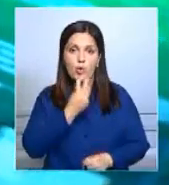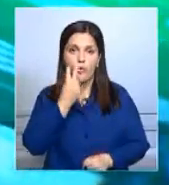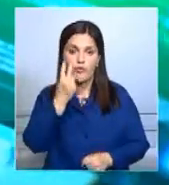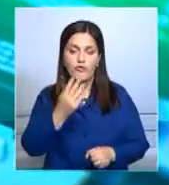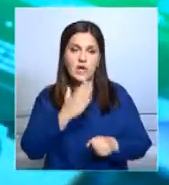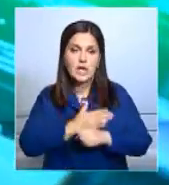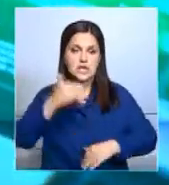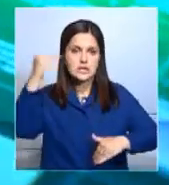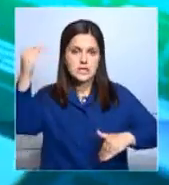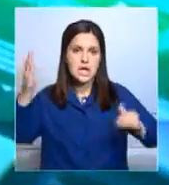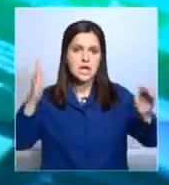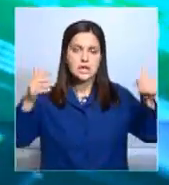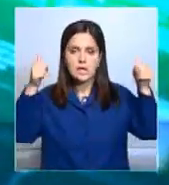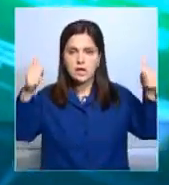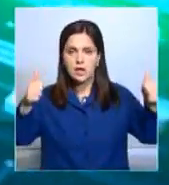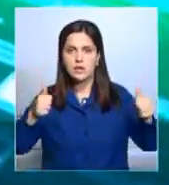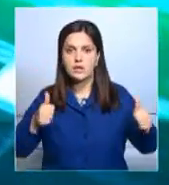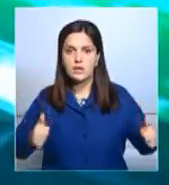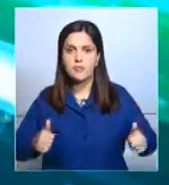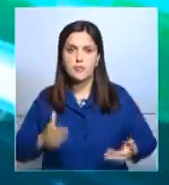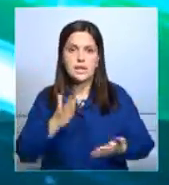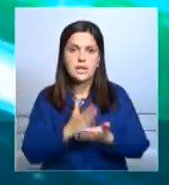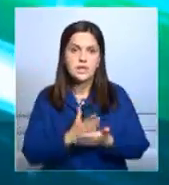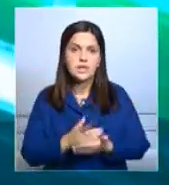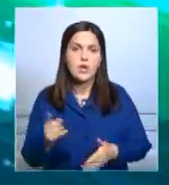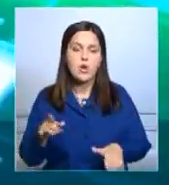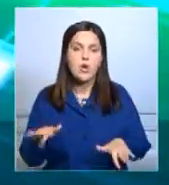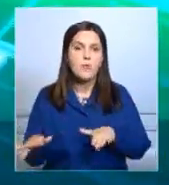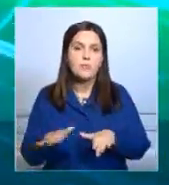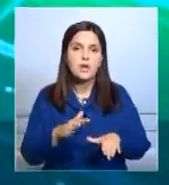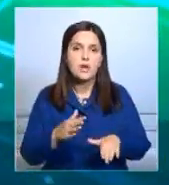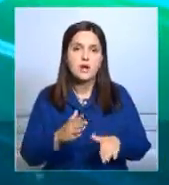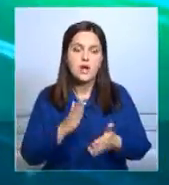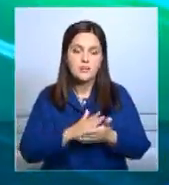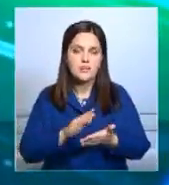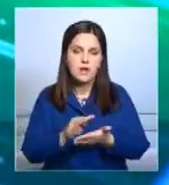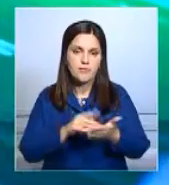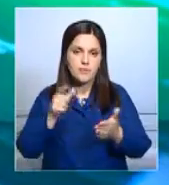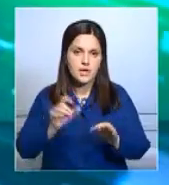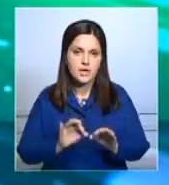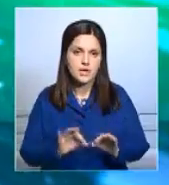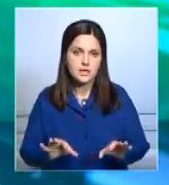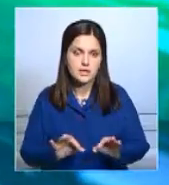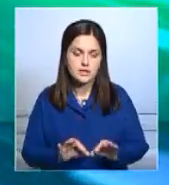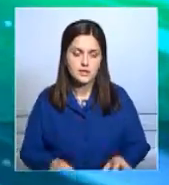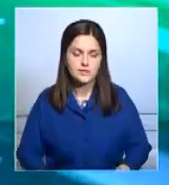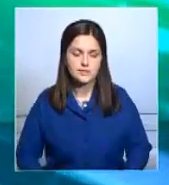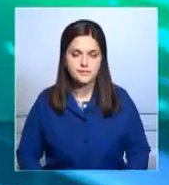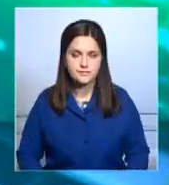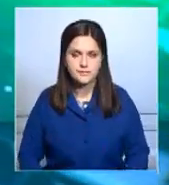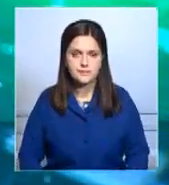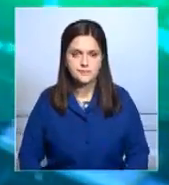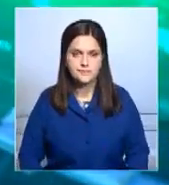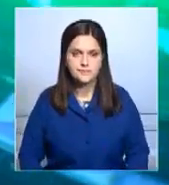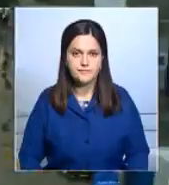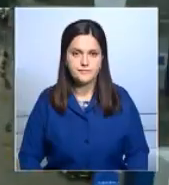на огромных экранах во всех общественных местах страны. Насколько эта мера действенна, смотрите в следующем сюжете.